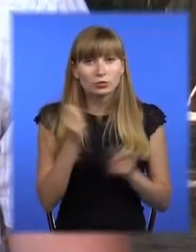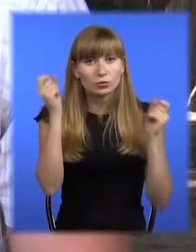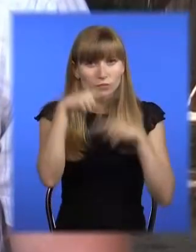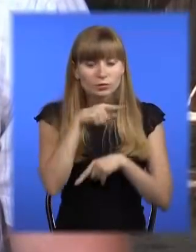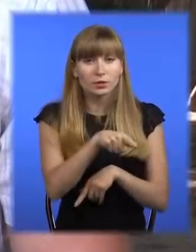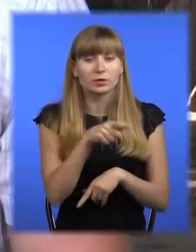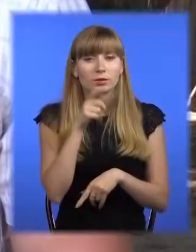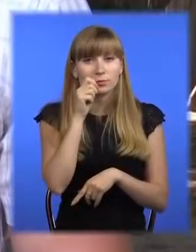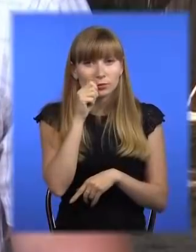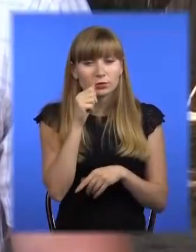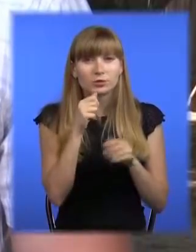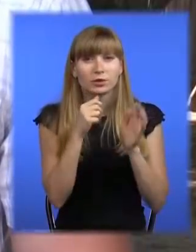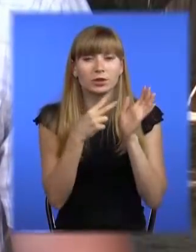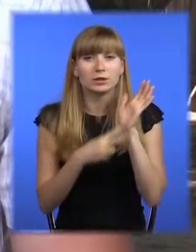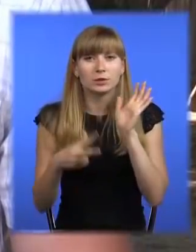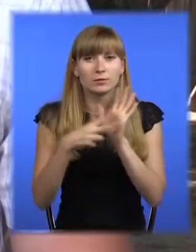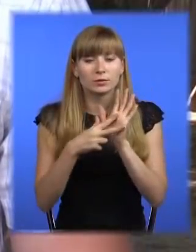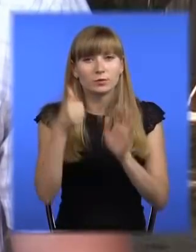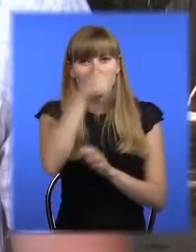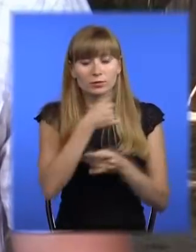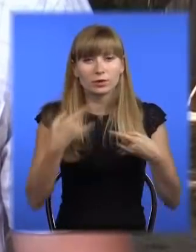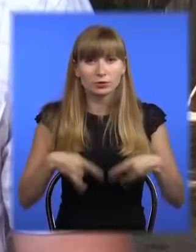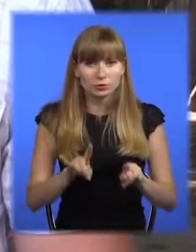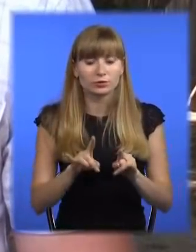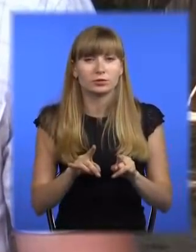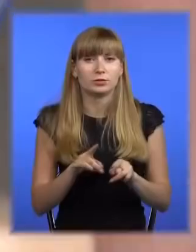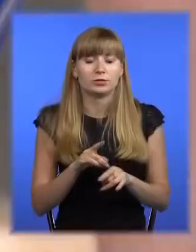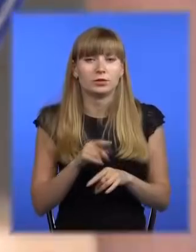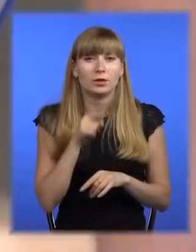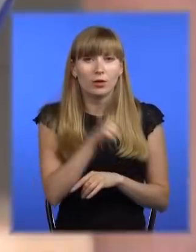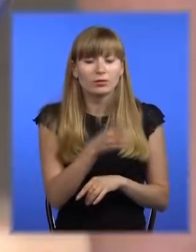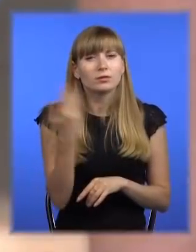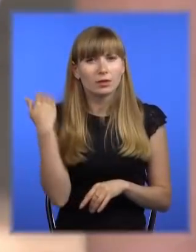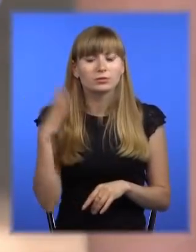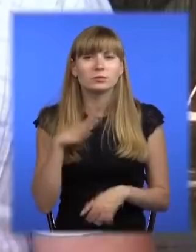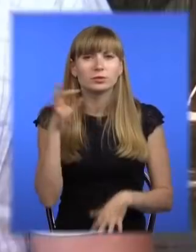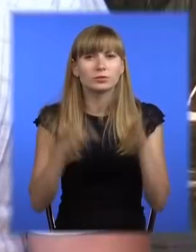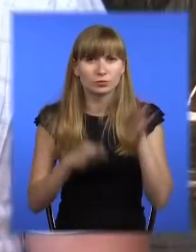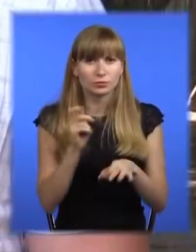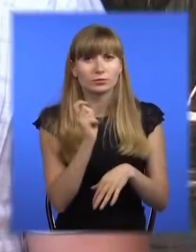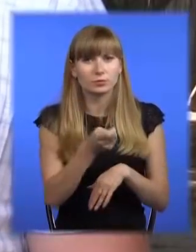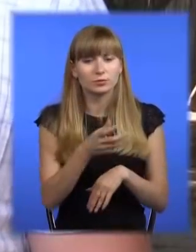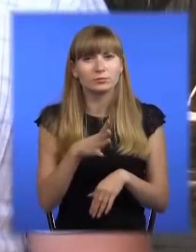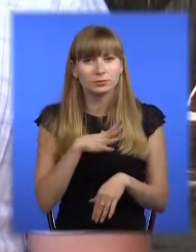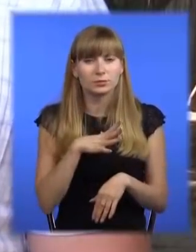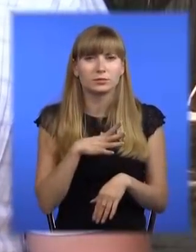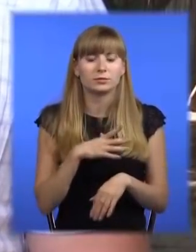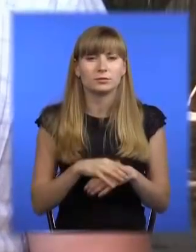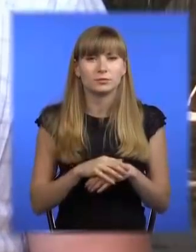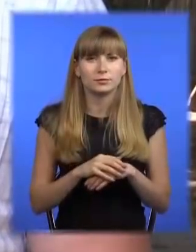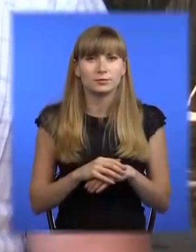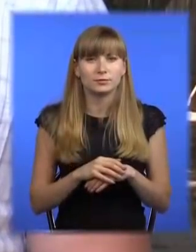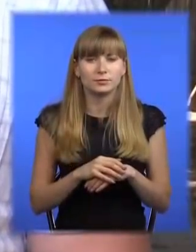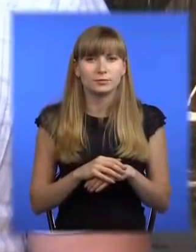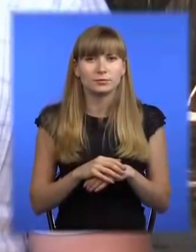є місцевий житель 78-го року народження. Громадянин був неодноразово засуджений раніше